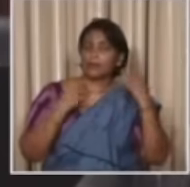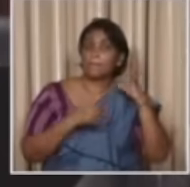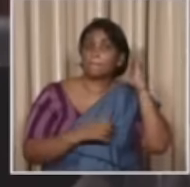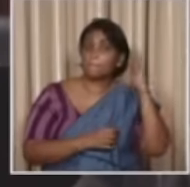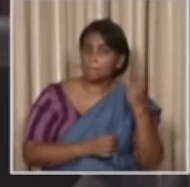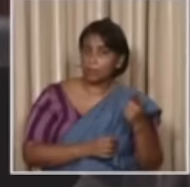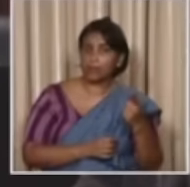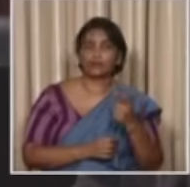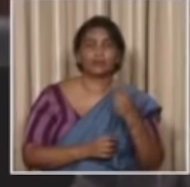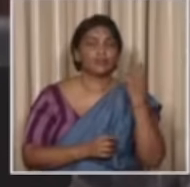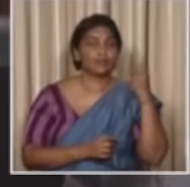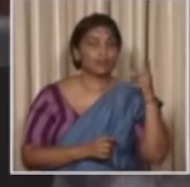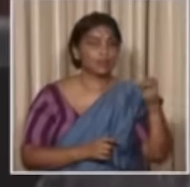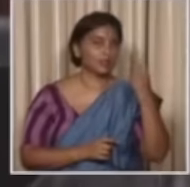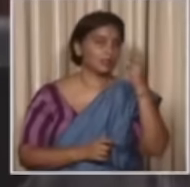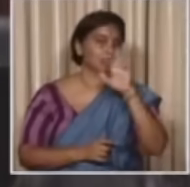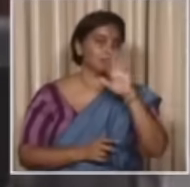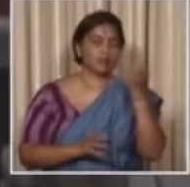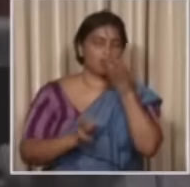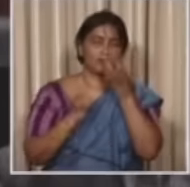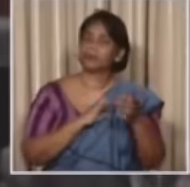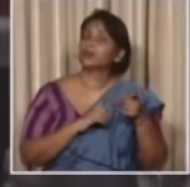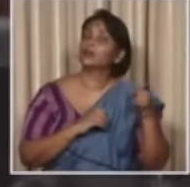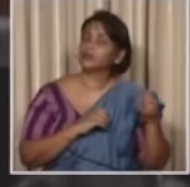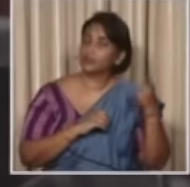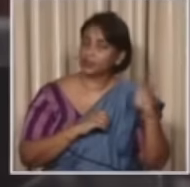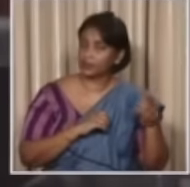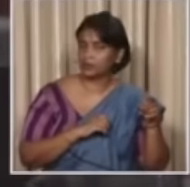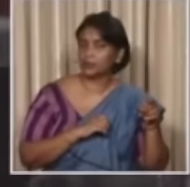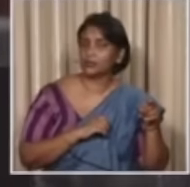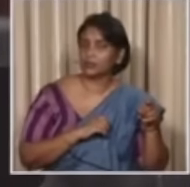ප්‍රතිඵලය සාරාන්ගේ 2019 ප්‍රහාරය. ඒ නිසා